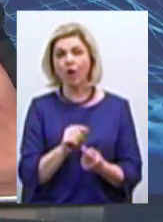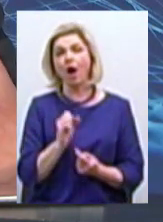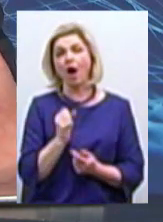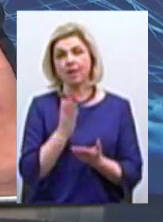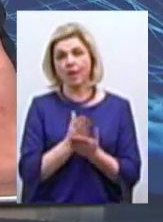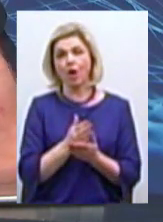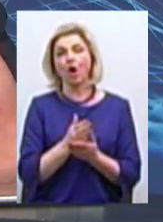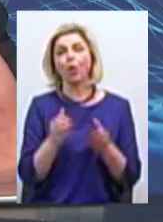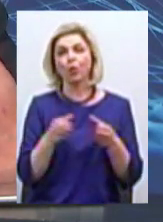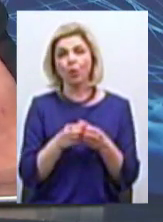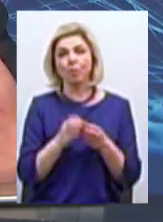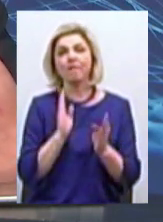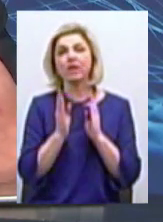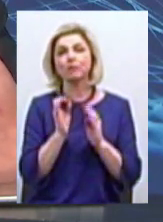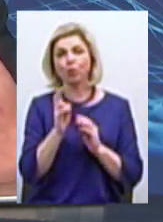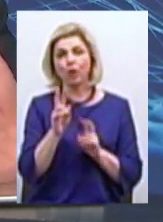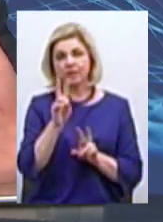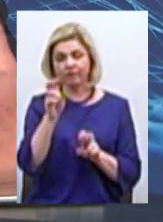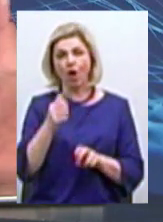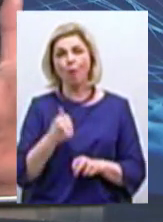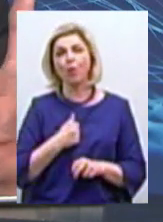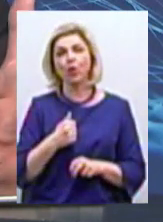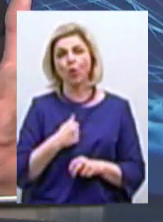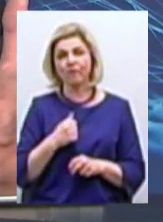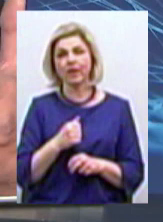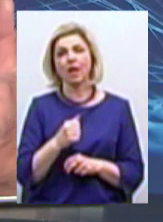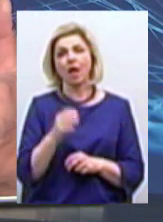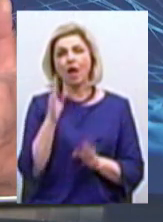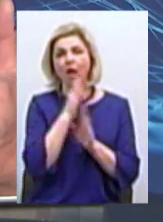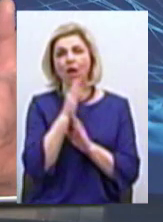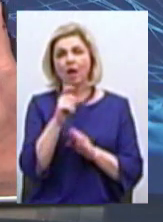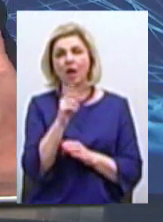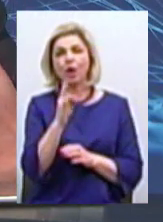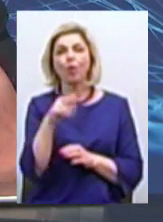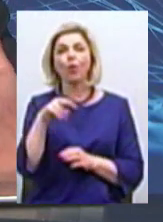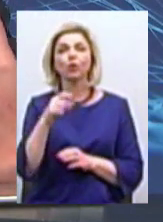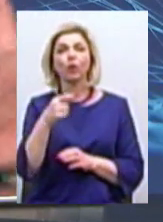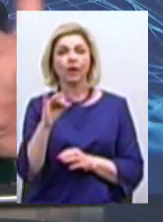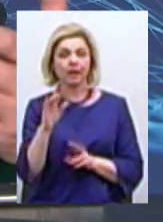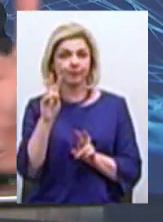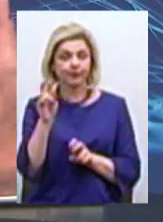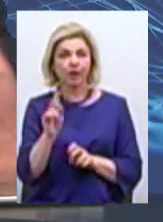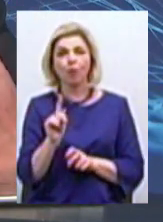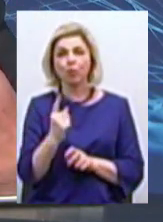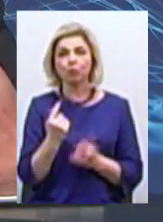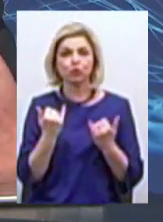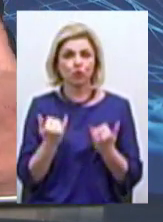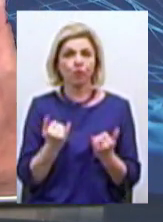група є в Фейсбуці «Бойові екологи». Тому що сьогодні можливо боротися